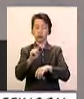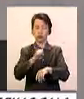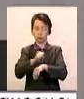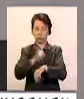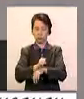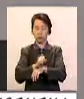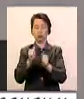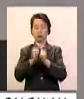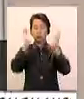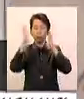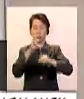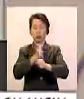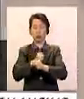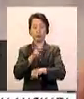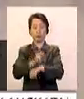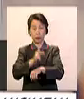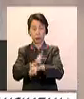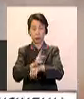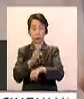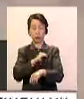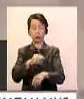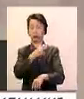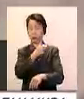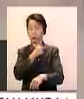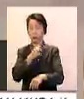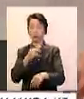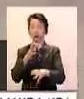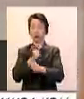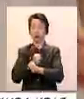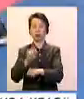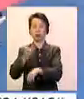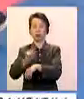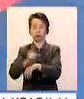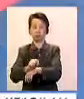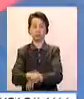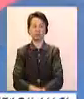2015 dengan Malaysia meraih perak manakala di Palembang 2013 gangsa.